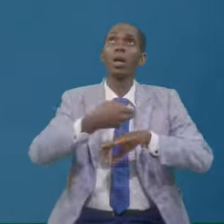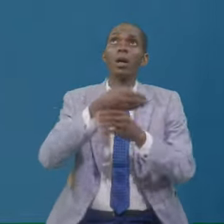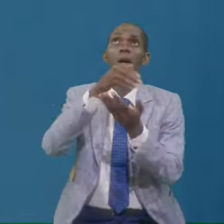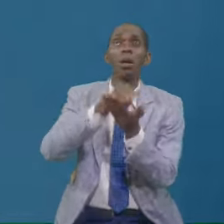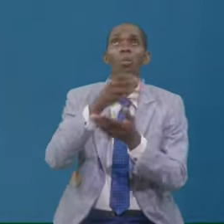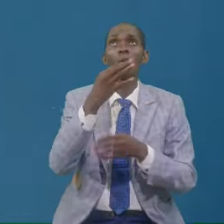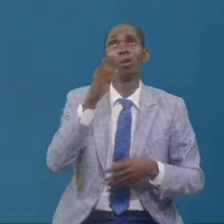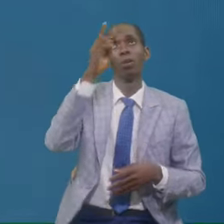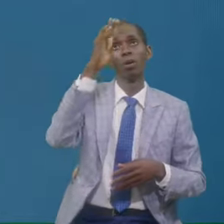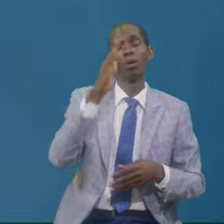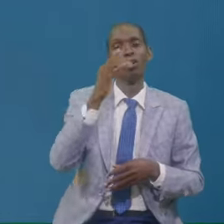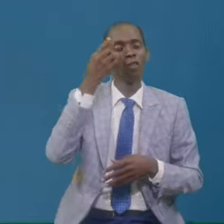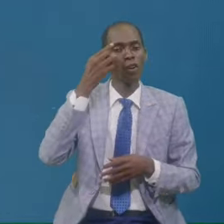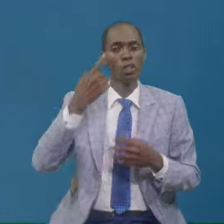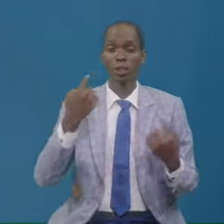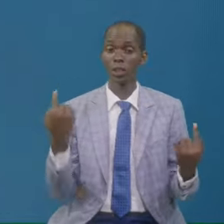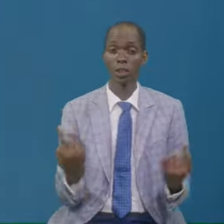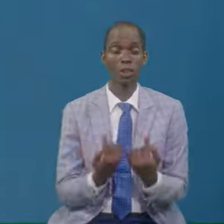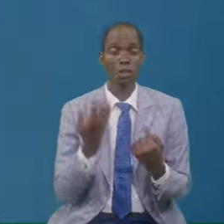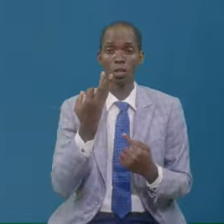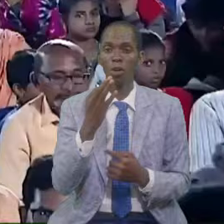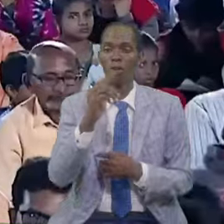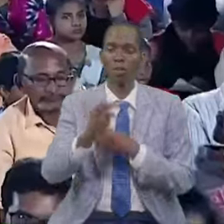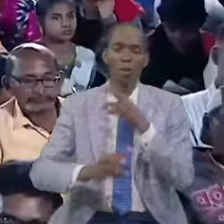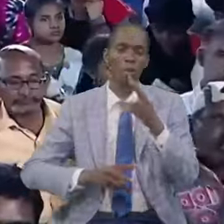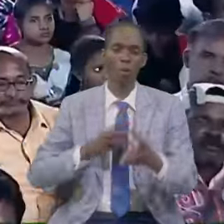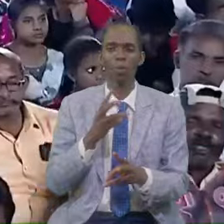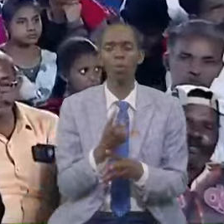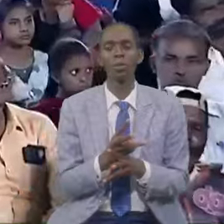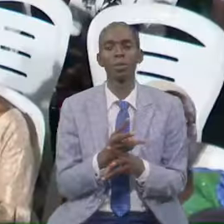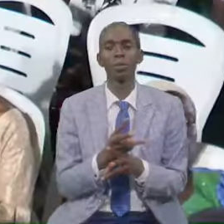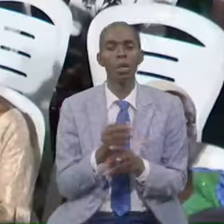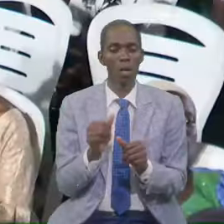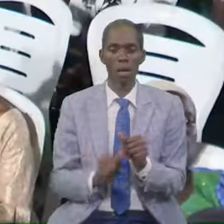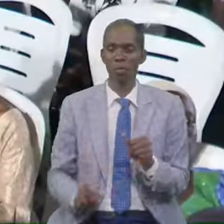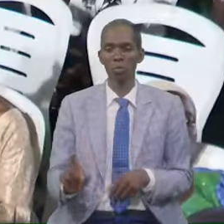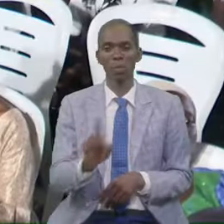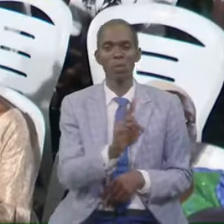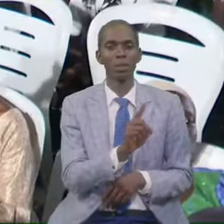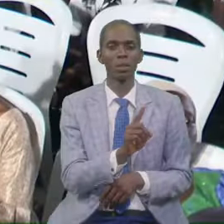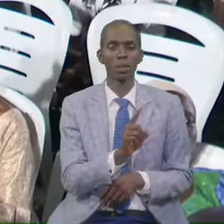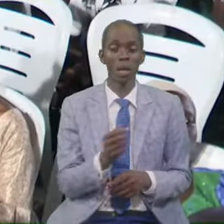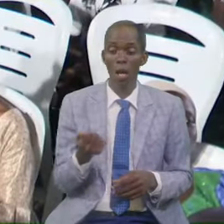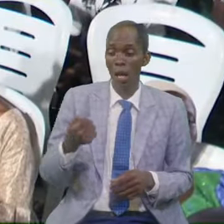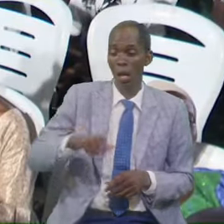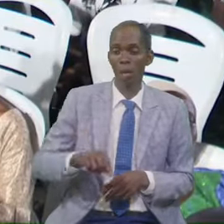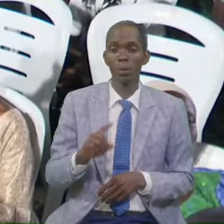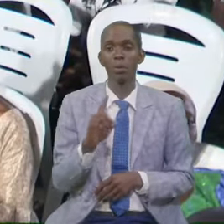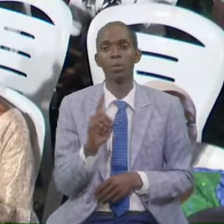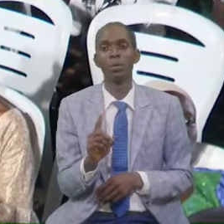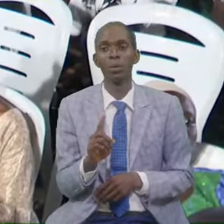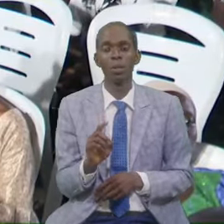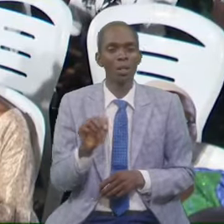the world, సర్వలోక మానవాళి పాపాల కొరకైన వాడు. Everyone, ప్రతి ఒక్కరు. Anyone, ఎవరైనను సరే.